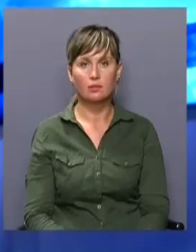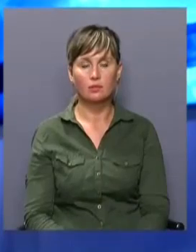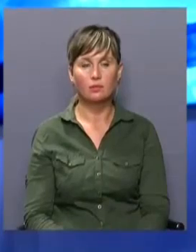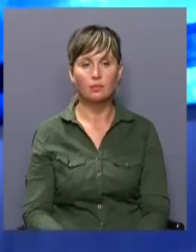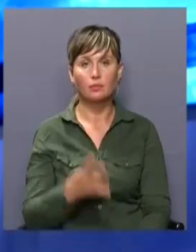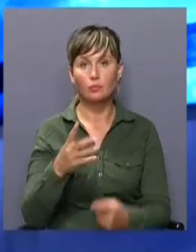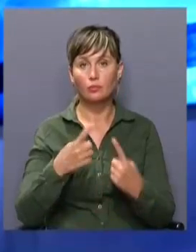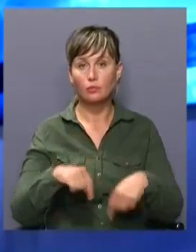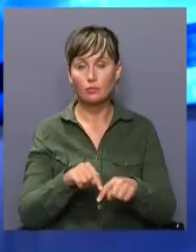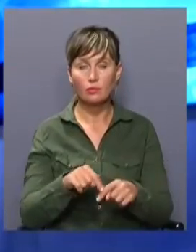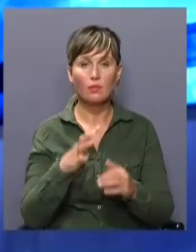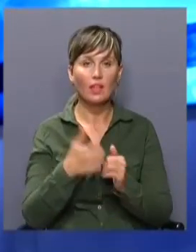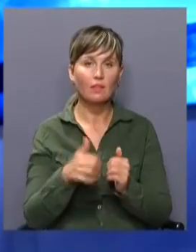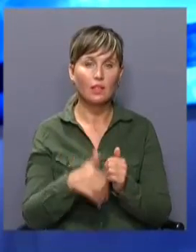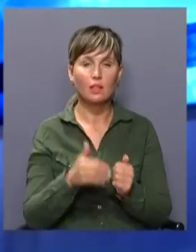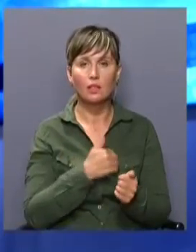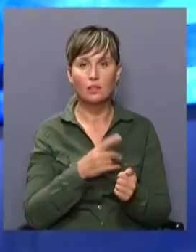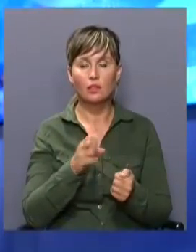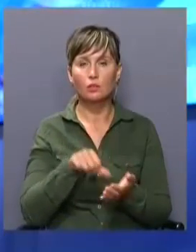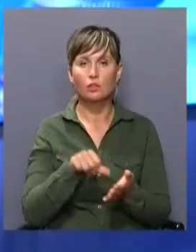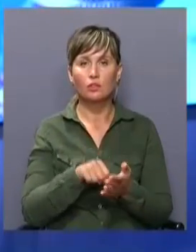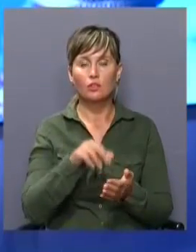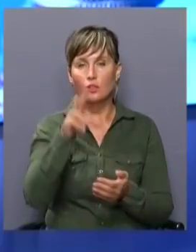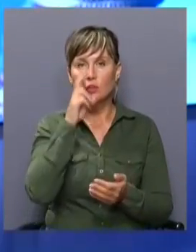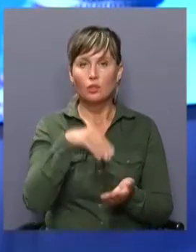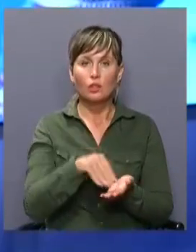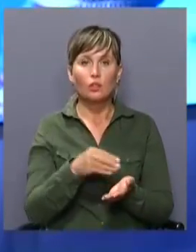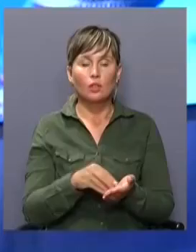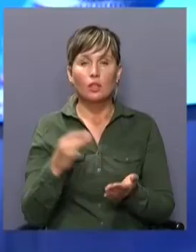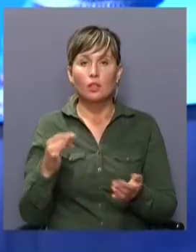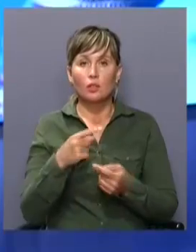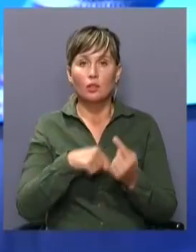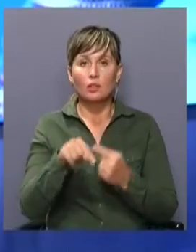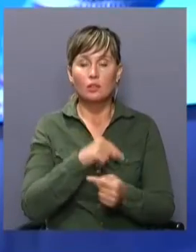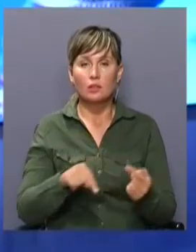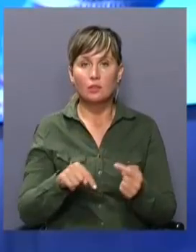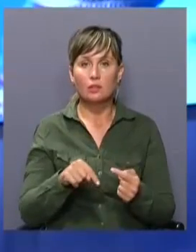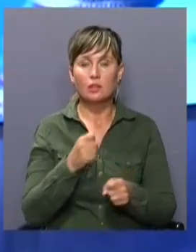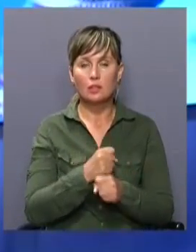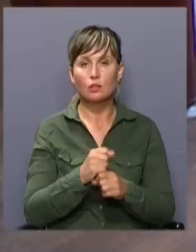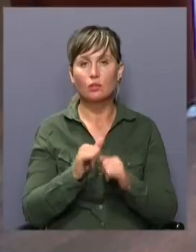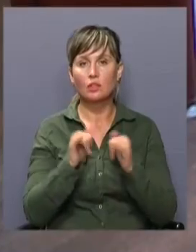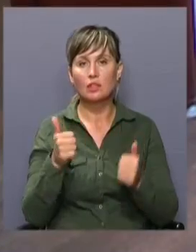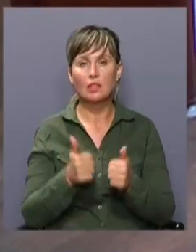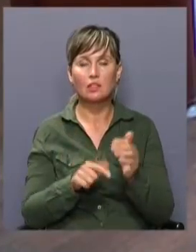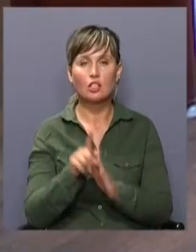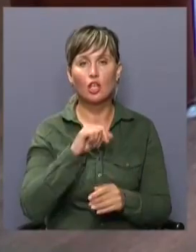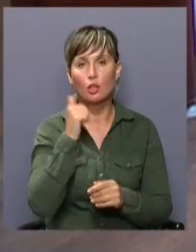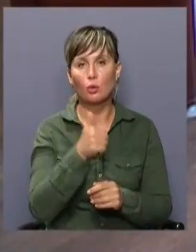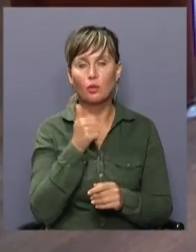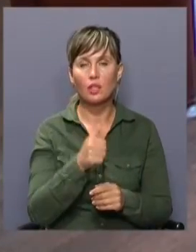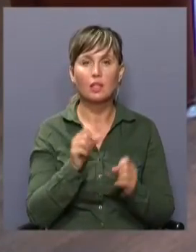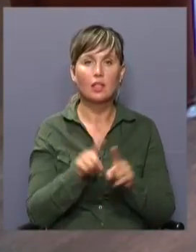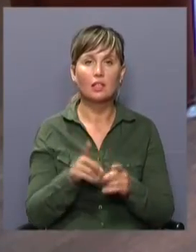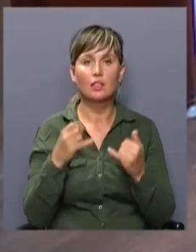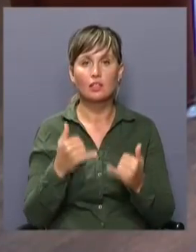4 предпринимателя в среднем претендуют на участие в госзакупках. Интерес бизнесменов к электронным тендерам увеличился с начала года. Так, на